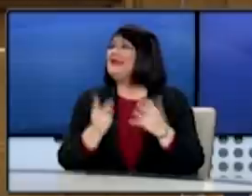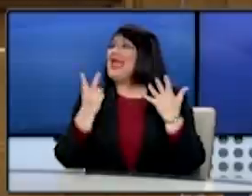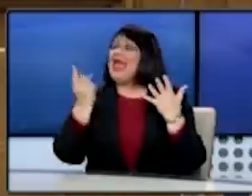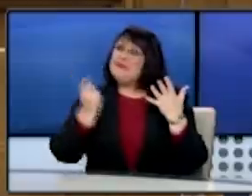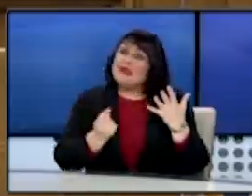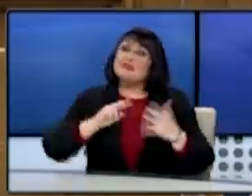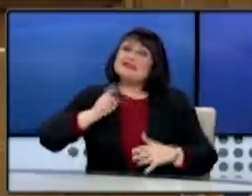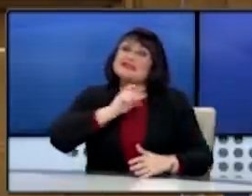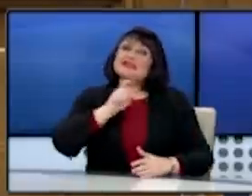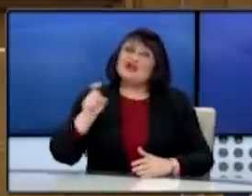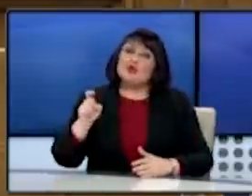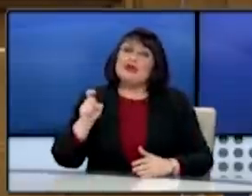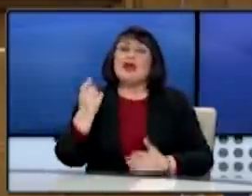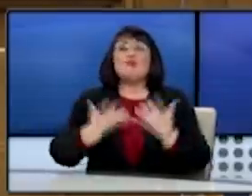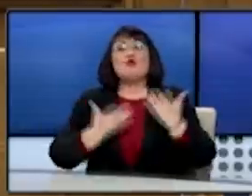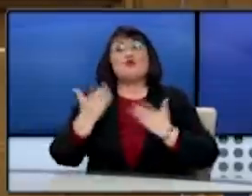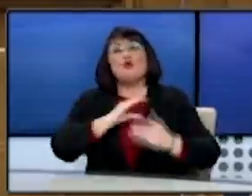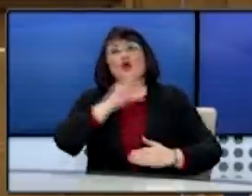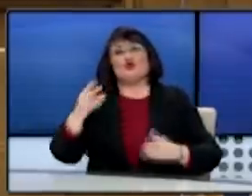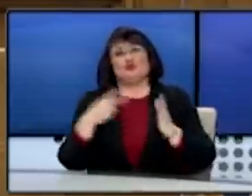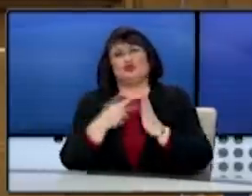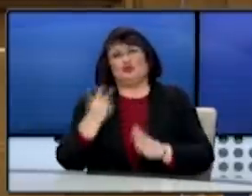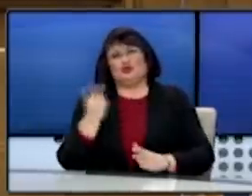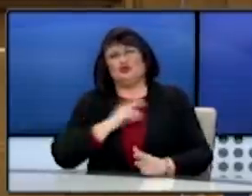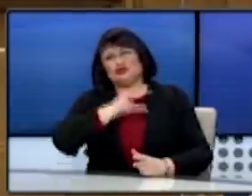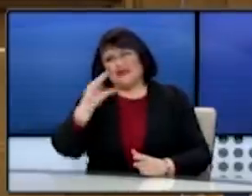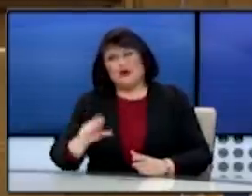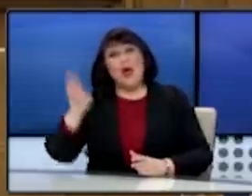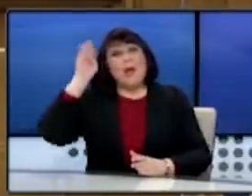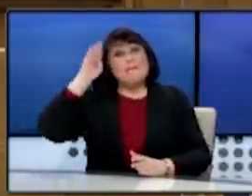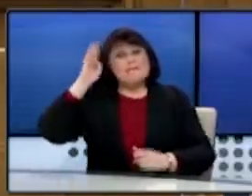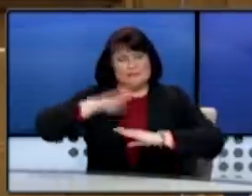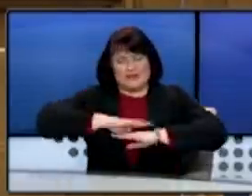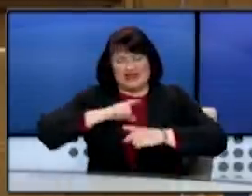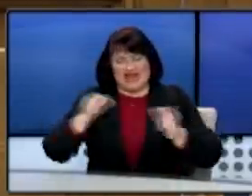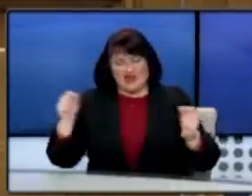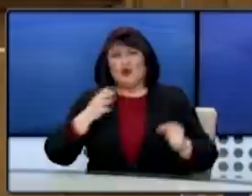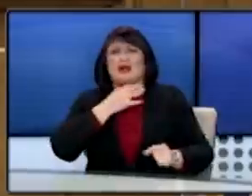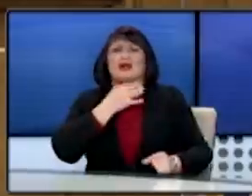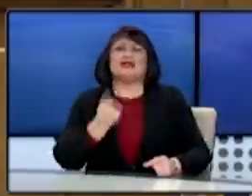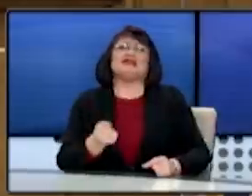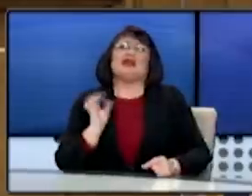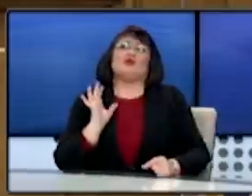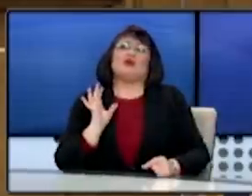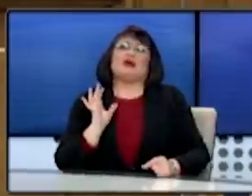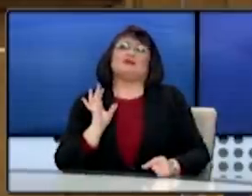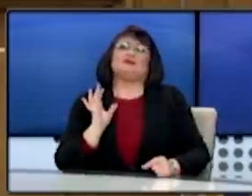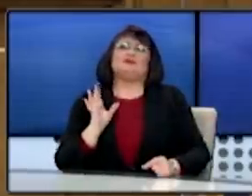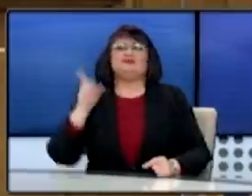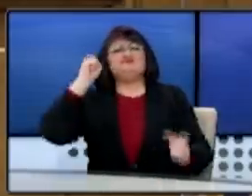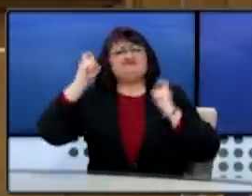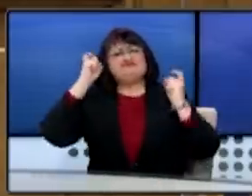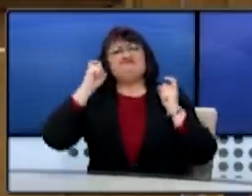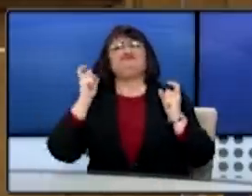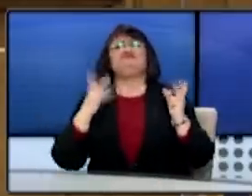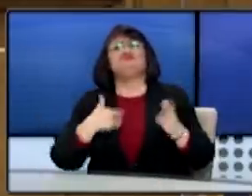7,5 δισεκατομμύρια θα δοθούν από τον προϋπολογισμό του 2022 για τις αμερικανονατοϊκές ανάγκες, για τις μεγαλεπίβολες